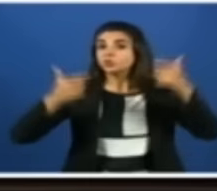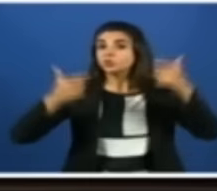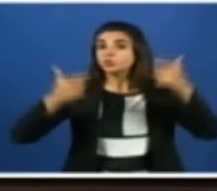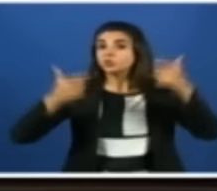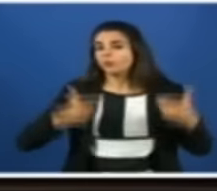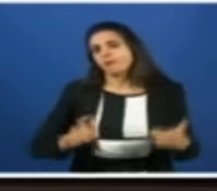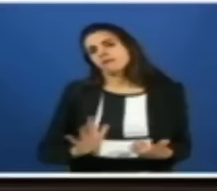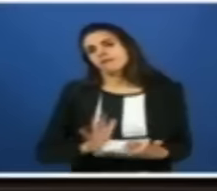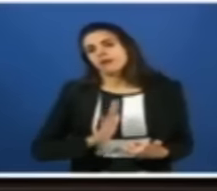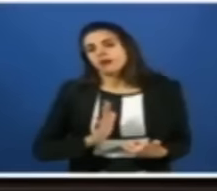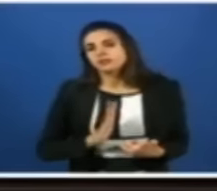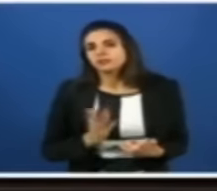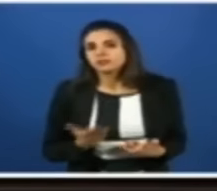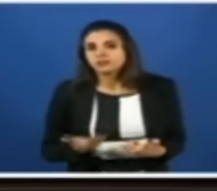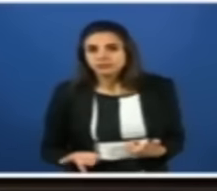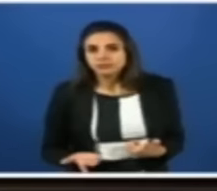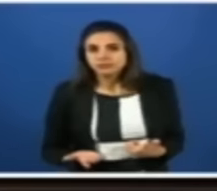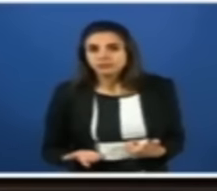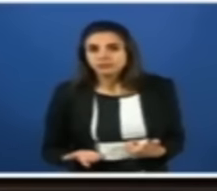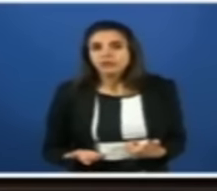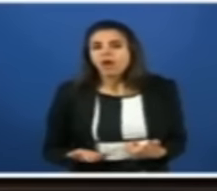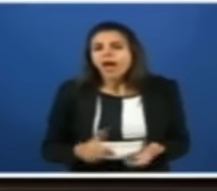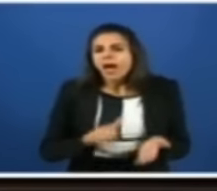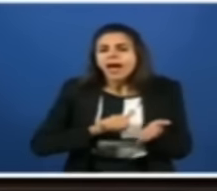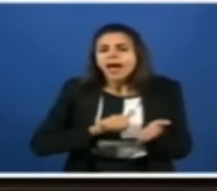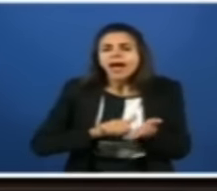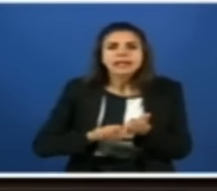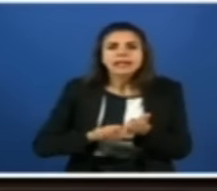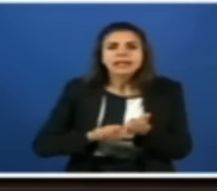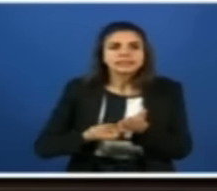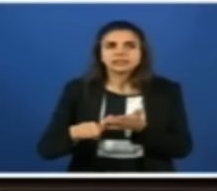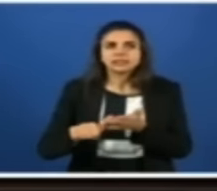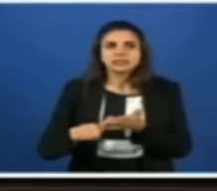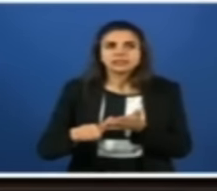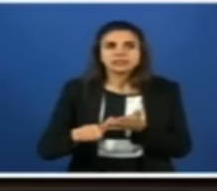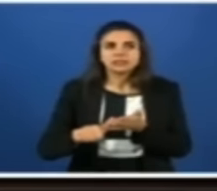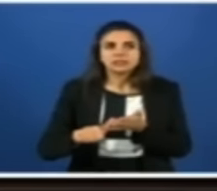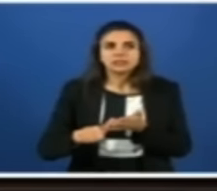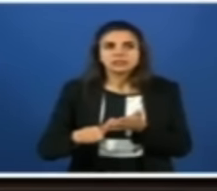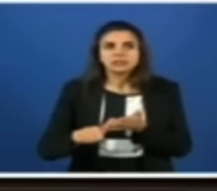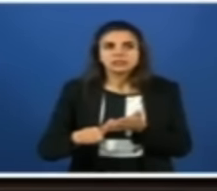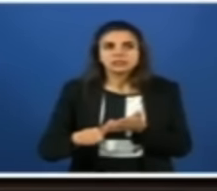sorumluluğu vardır. Artık her şey